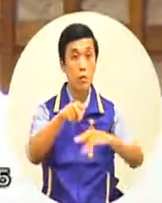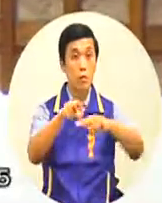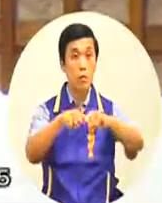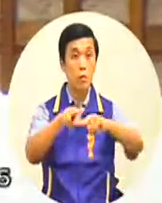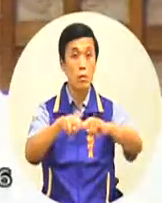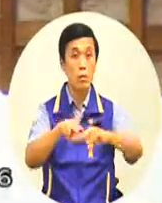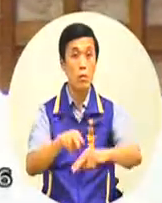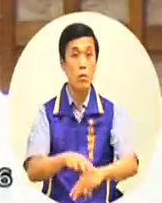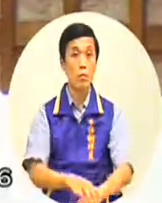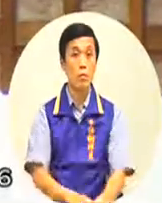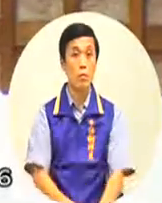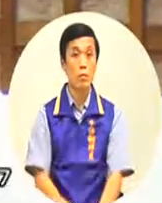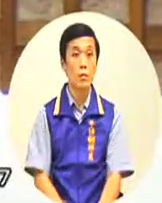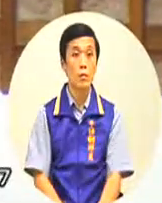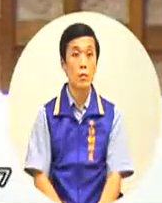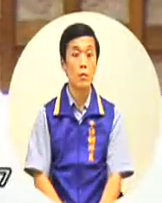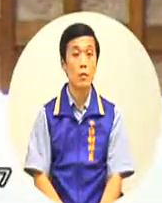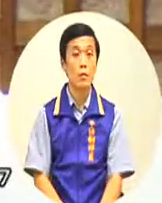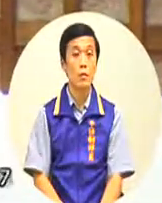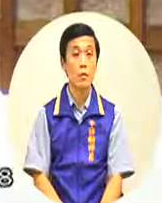吗？